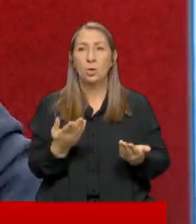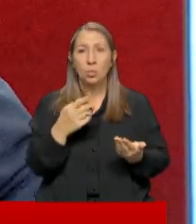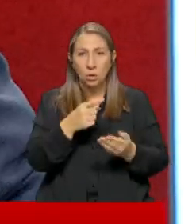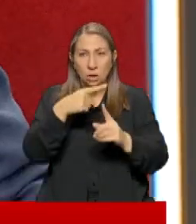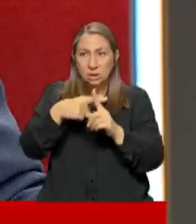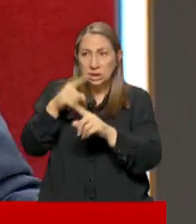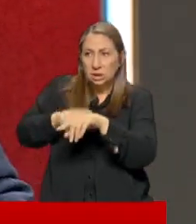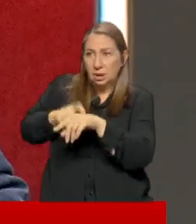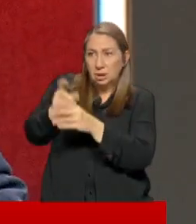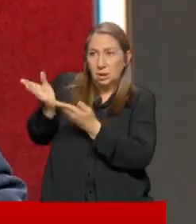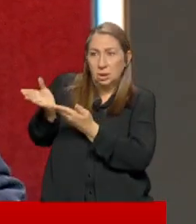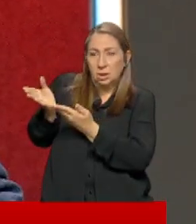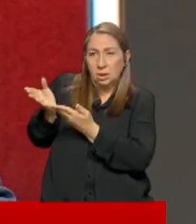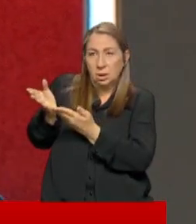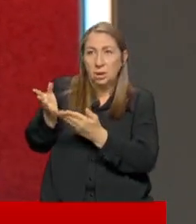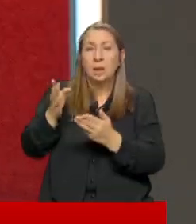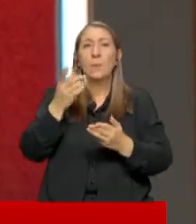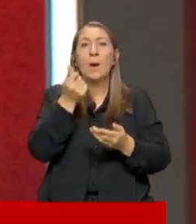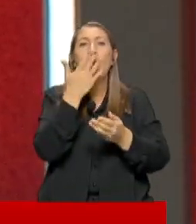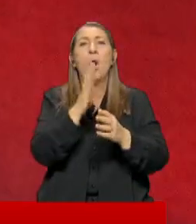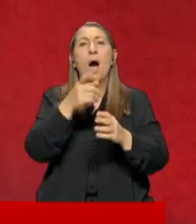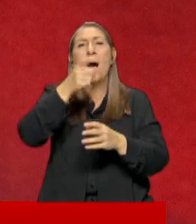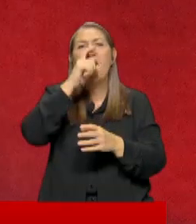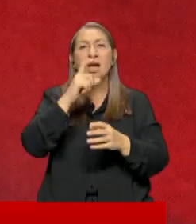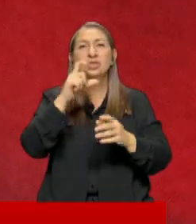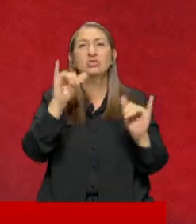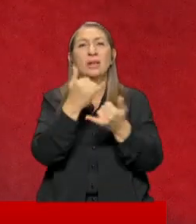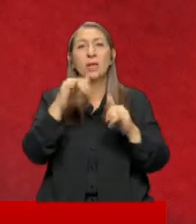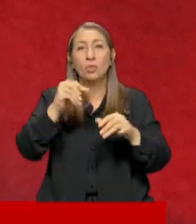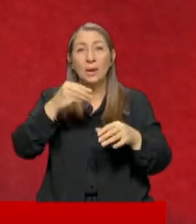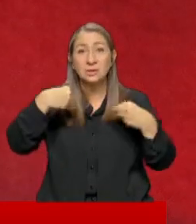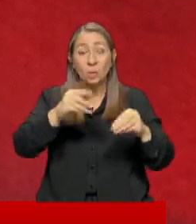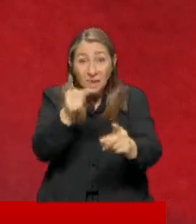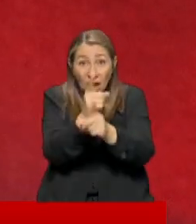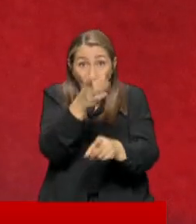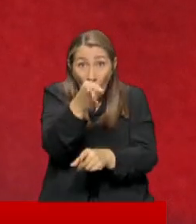Hıristiyanlık taklidi bu Züğürt ağda da Cennetten arsa satılıyordu